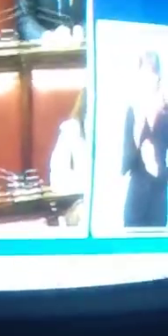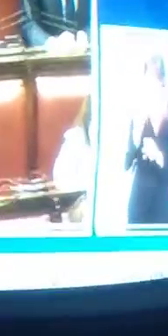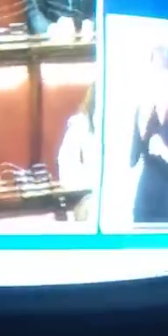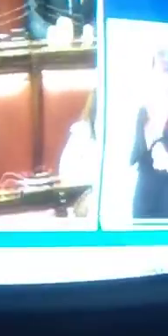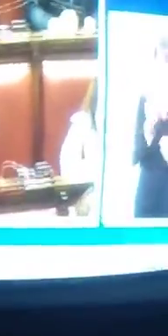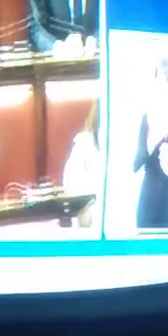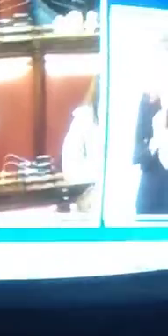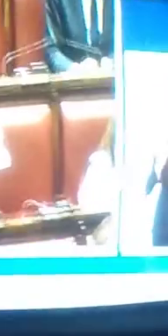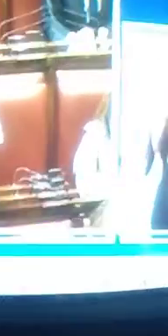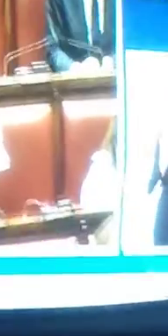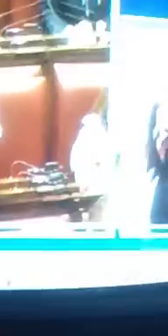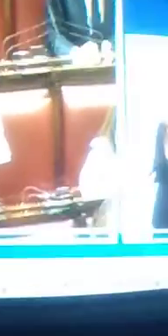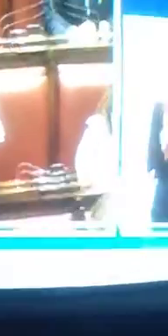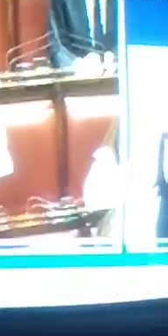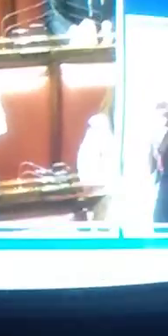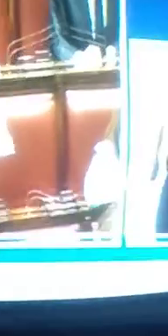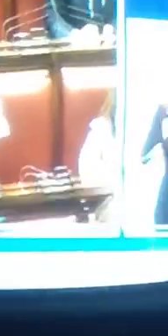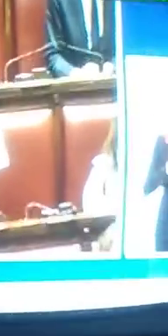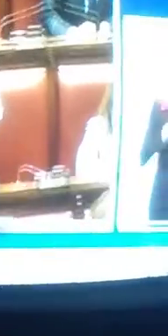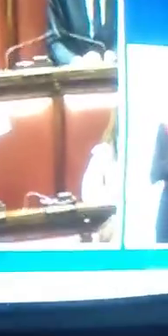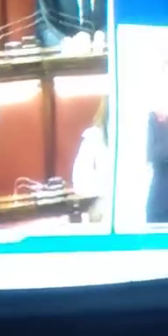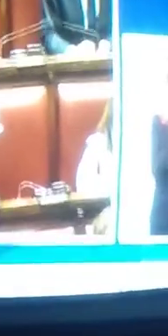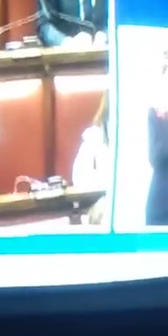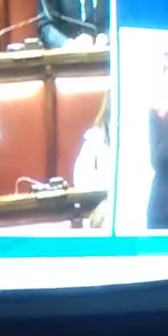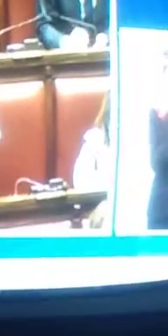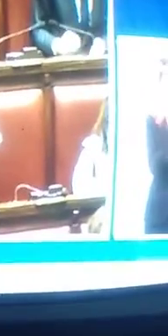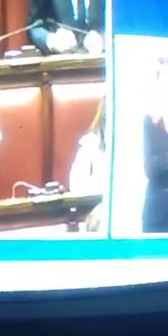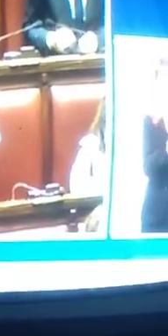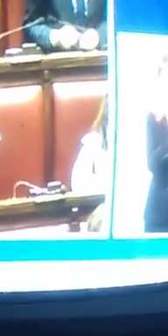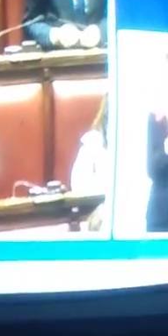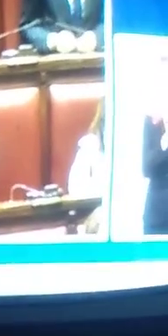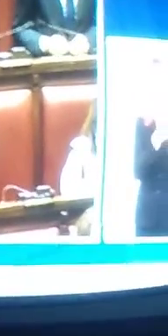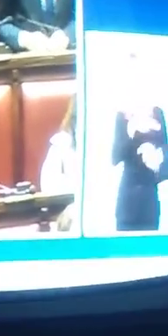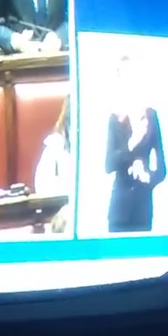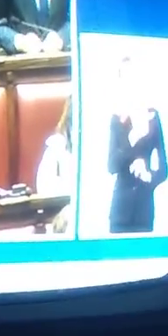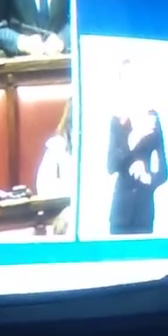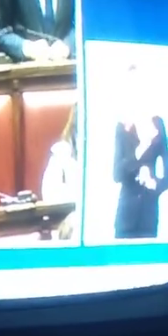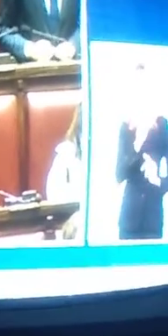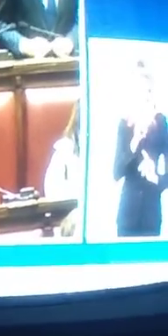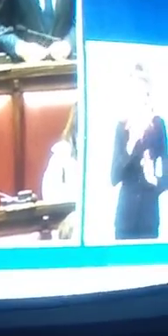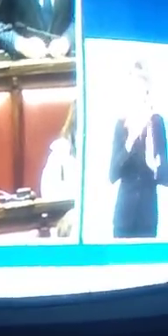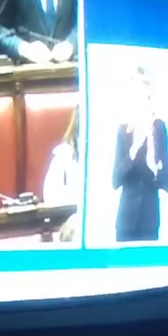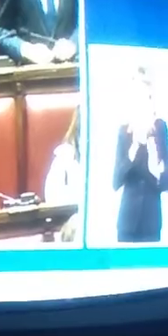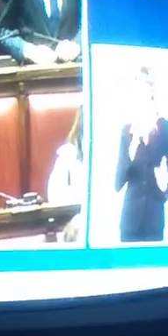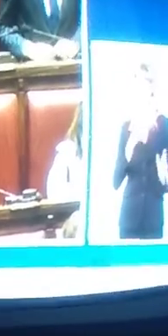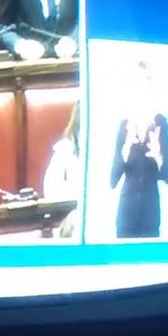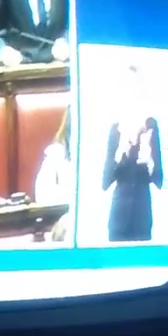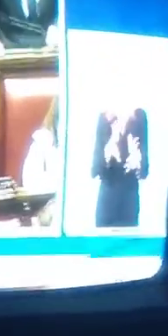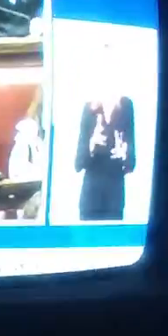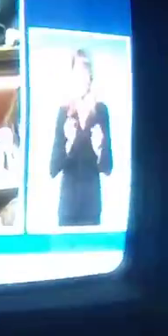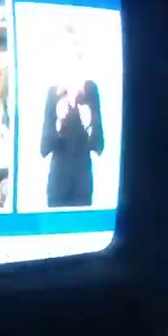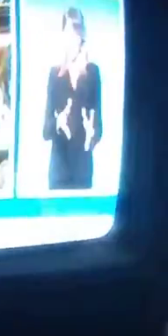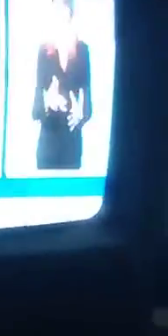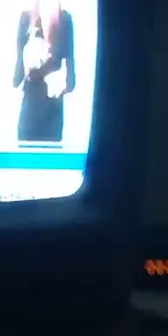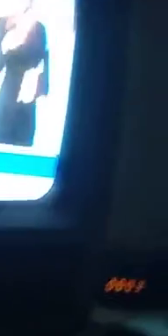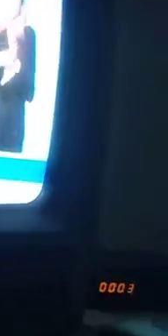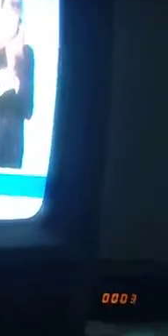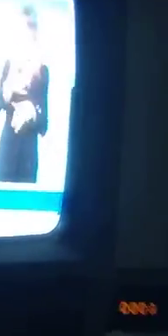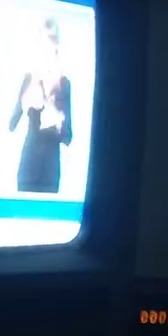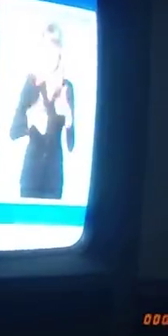Quale senso come quale Unione Europea? Unione delle banche private per la dittatura contro i cittadini. Col programma della